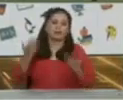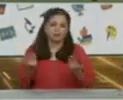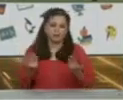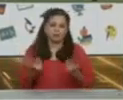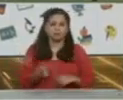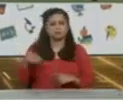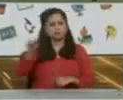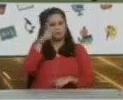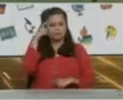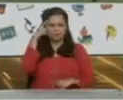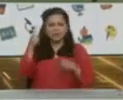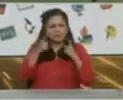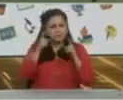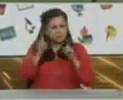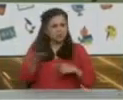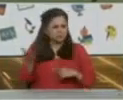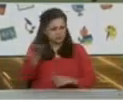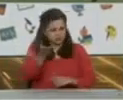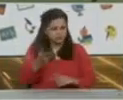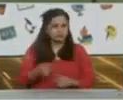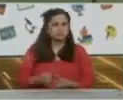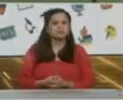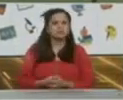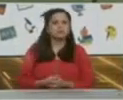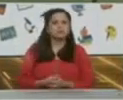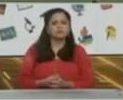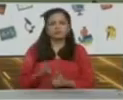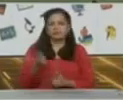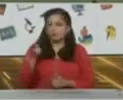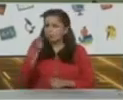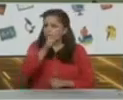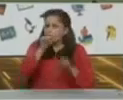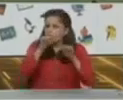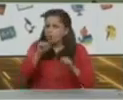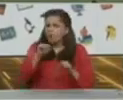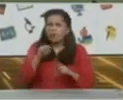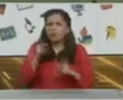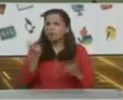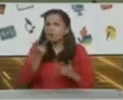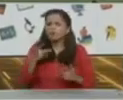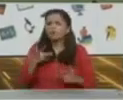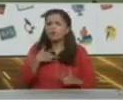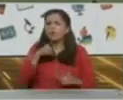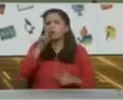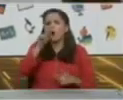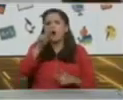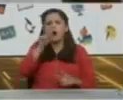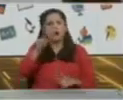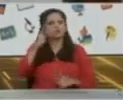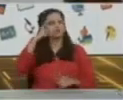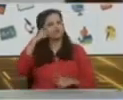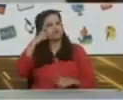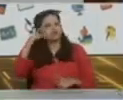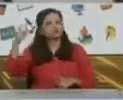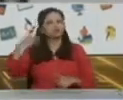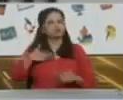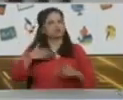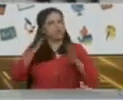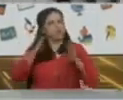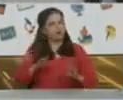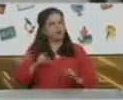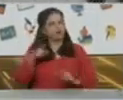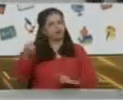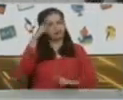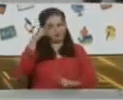आपको सोचना चाहिए कि आपका वो कौन सा एक सपना है जिसे आप